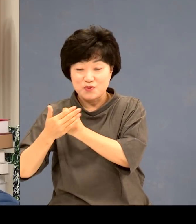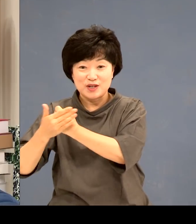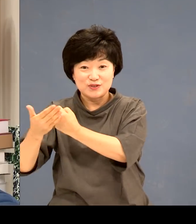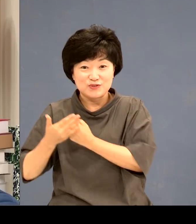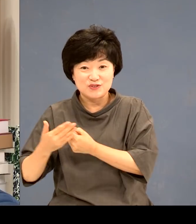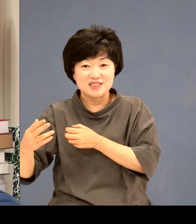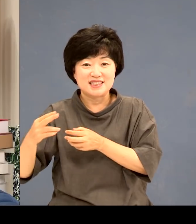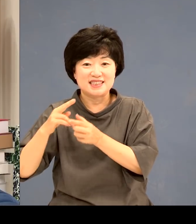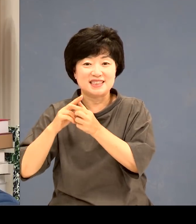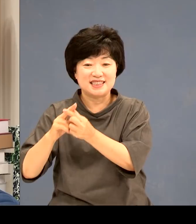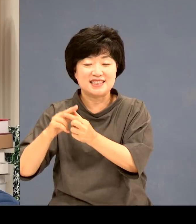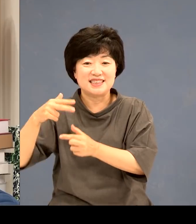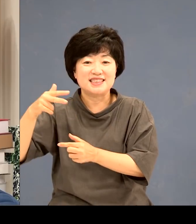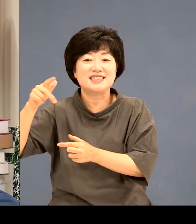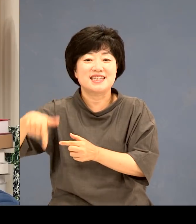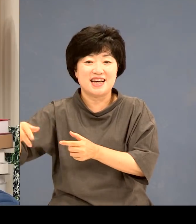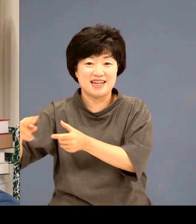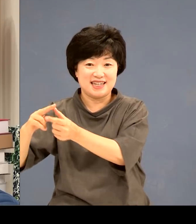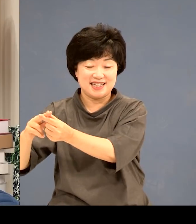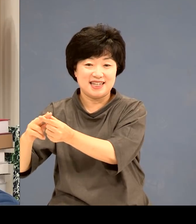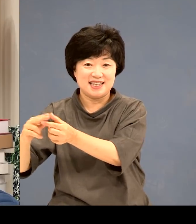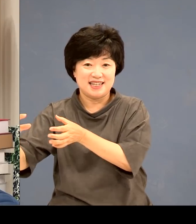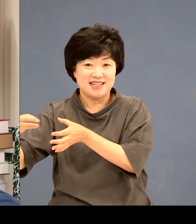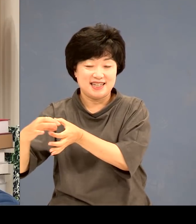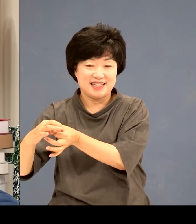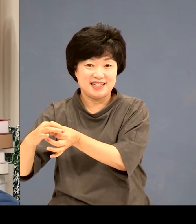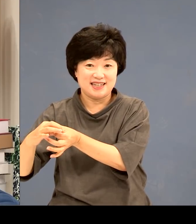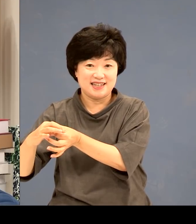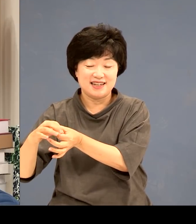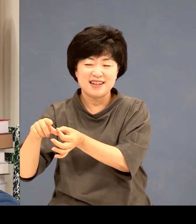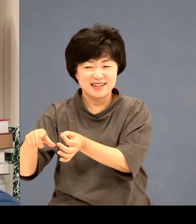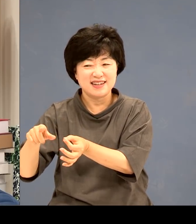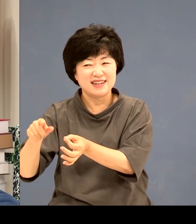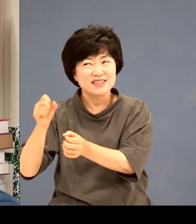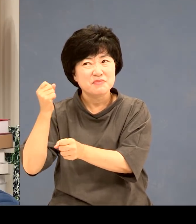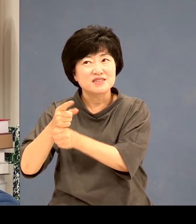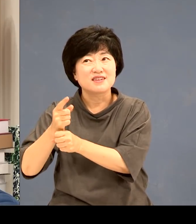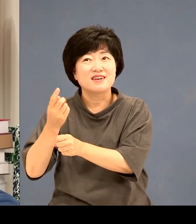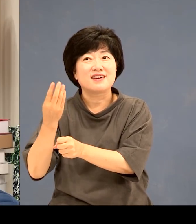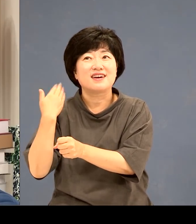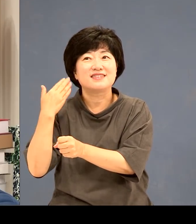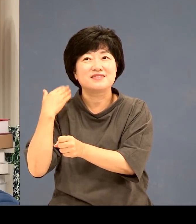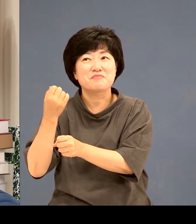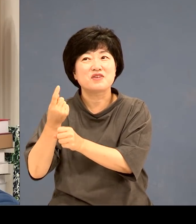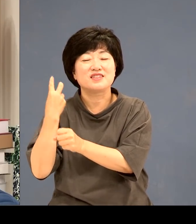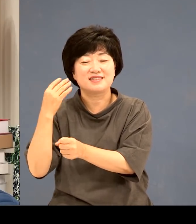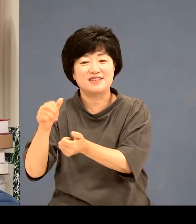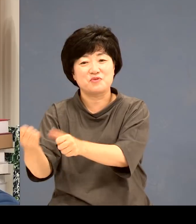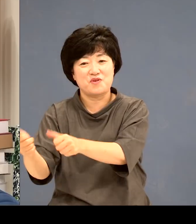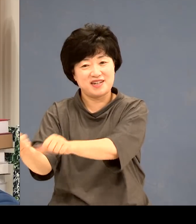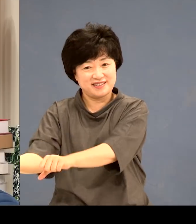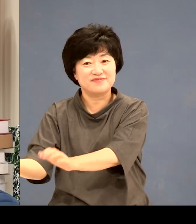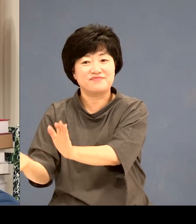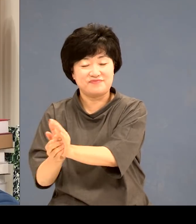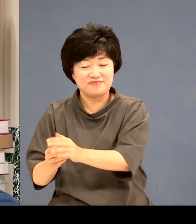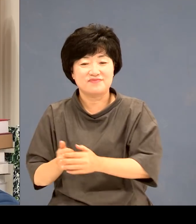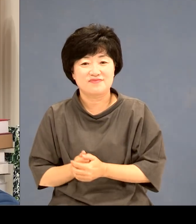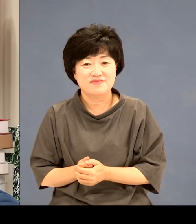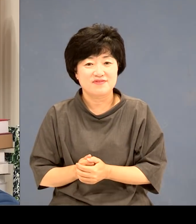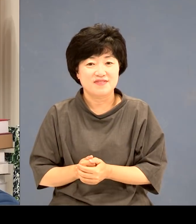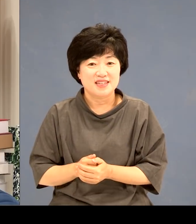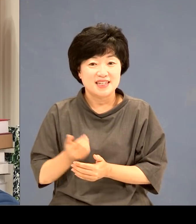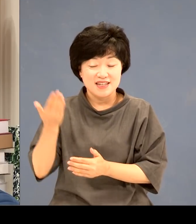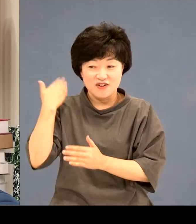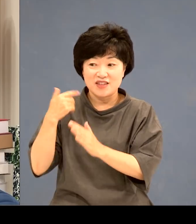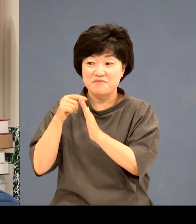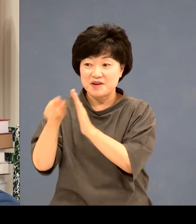할머님이셨죠. 네. 그랬던데 이제 몇 년 전에 그 할아버지 할머님들이 다 이제 하늘나라로 이제 가셨고요. 그때 이제